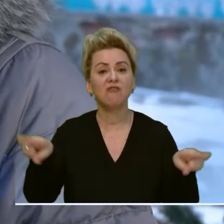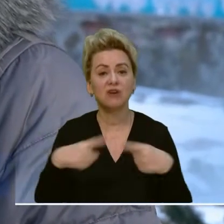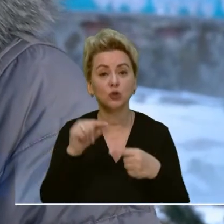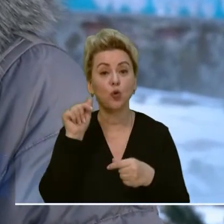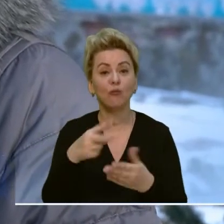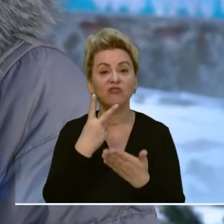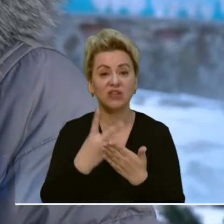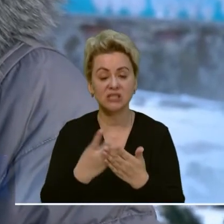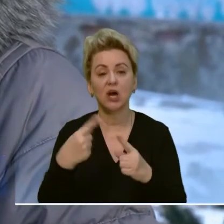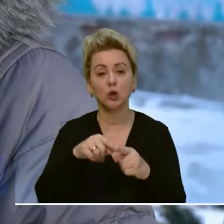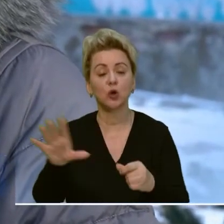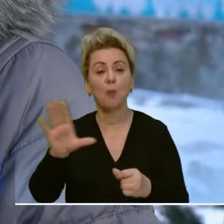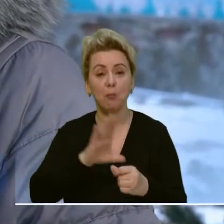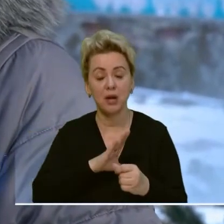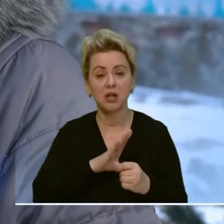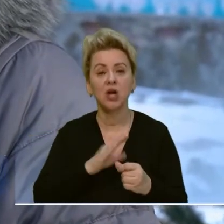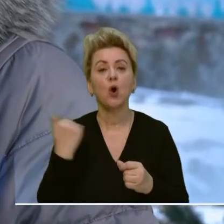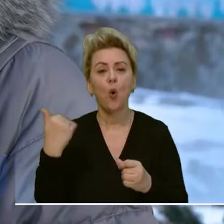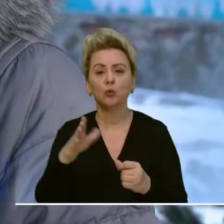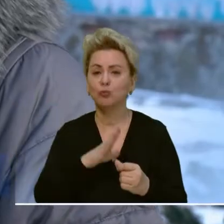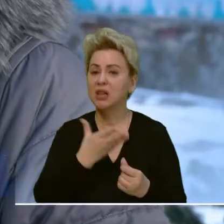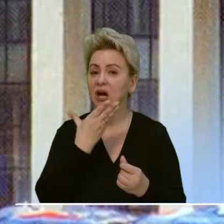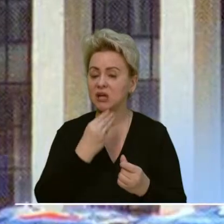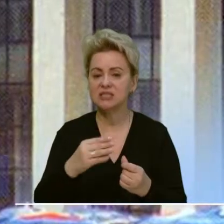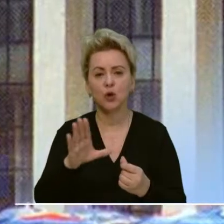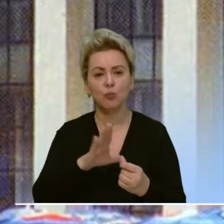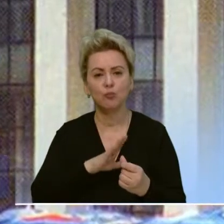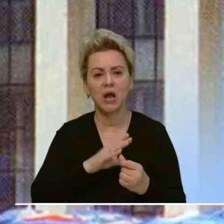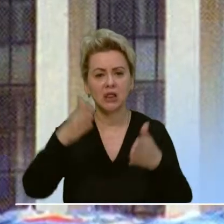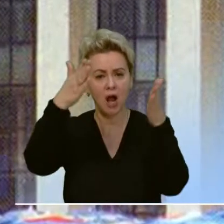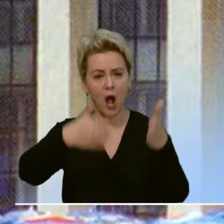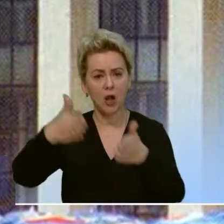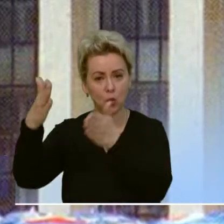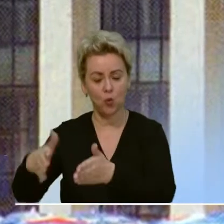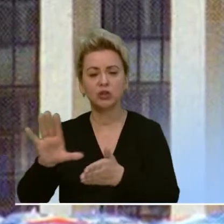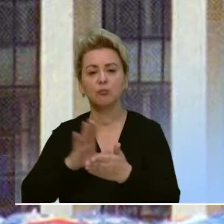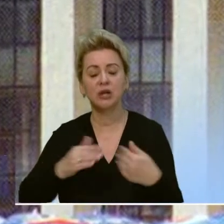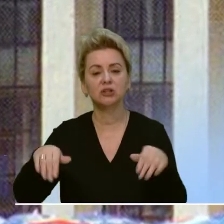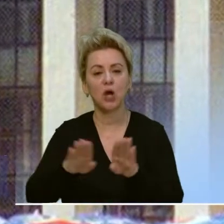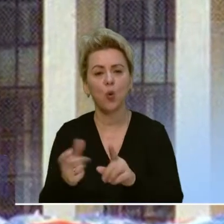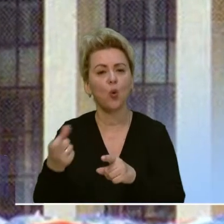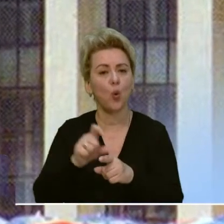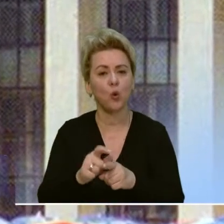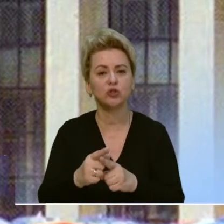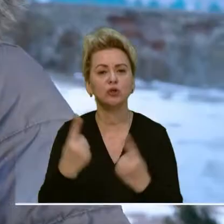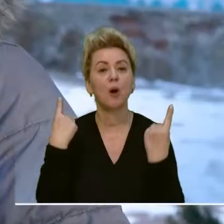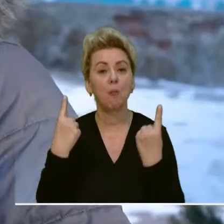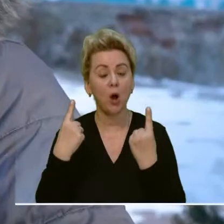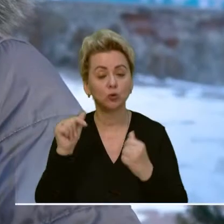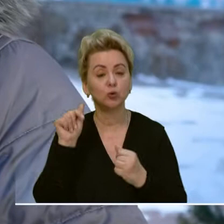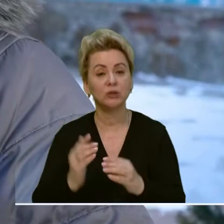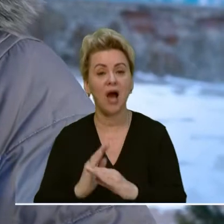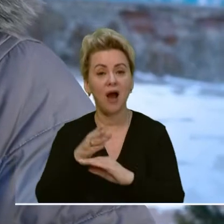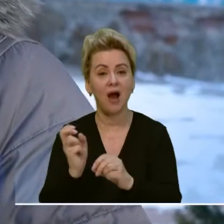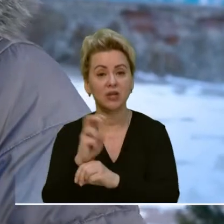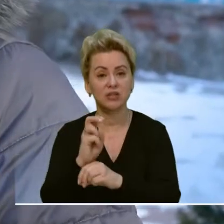том виде, в каком он был. И он был очень красивый, он был с колоннами, он был такой очень могущественный. Туда